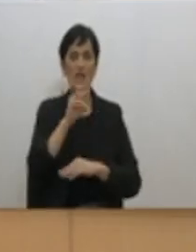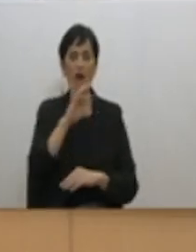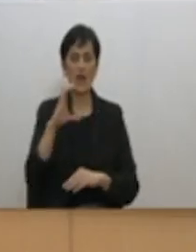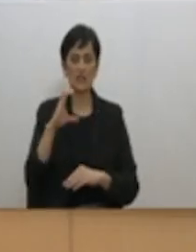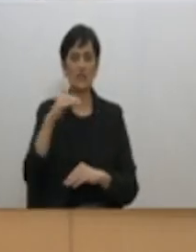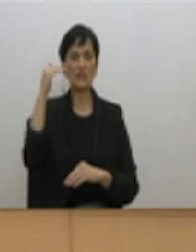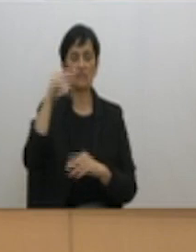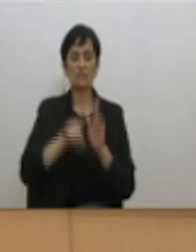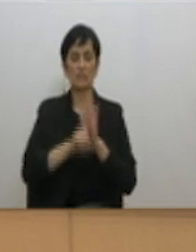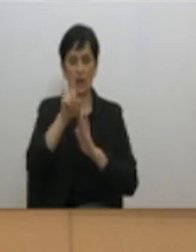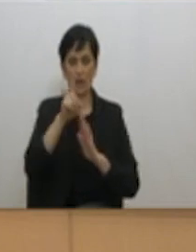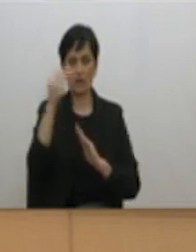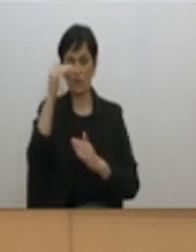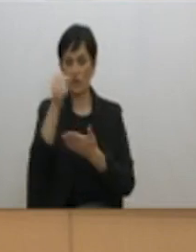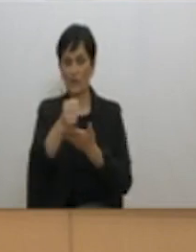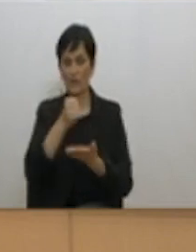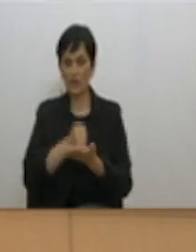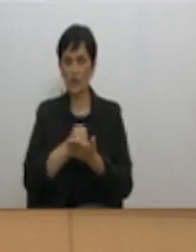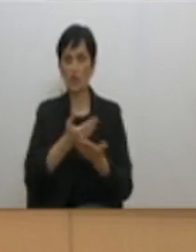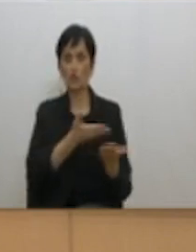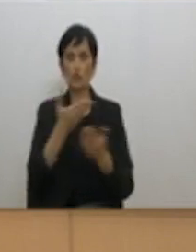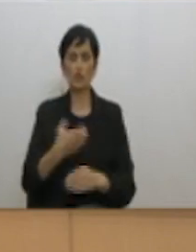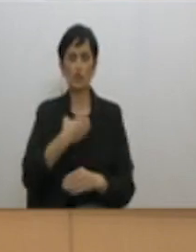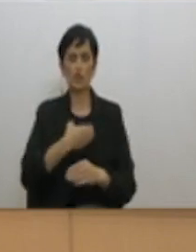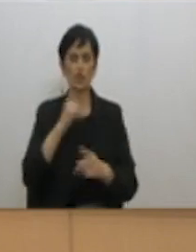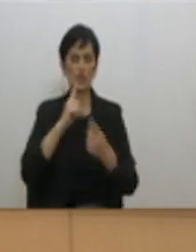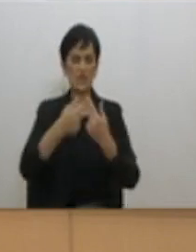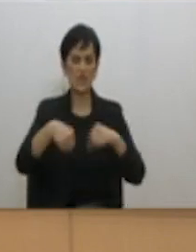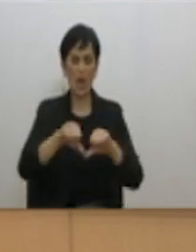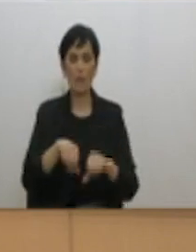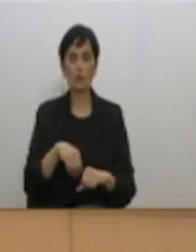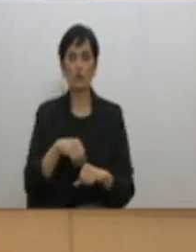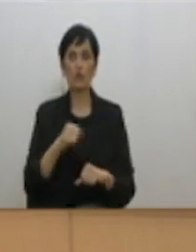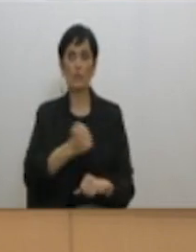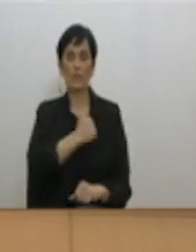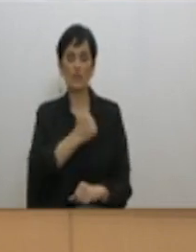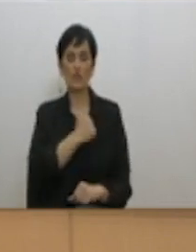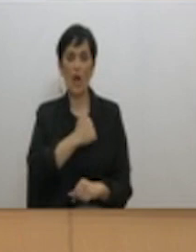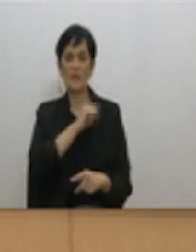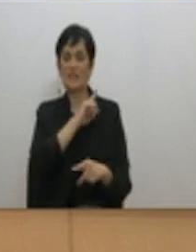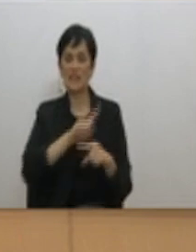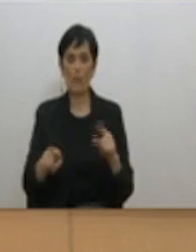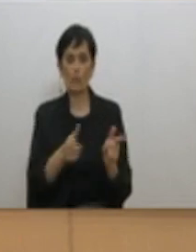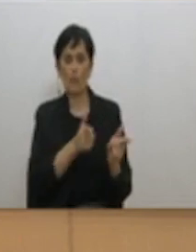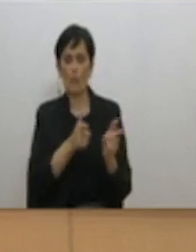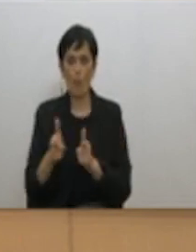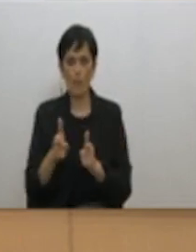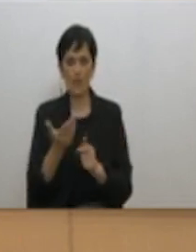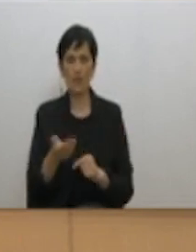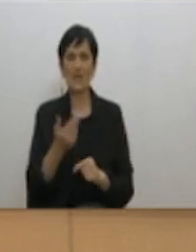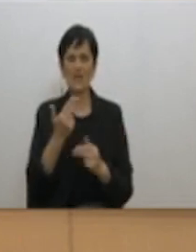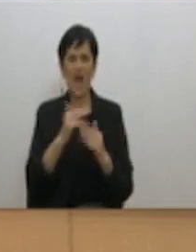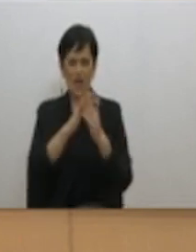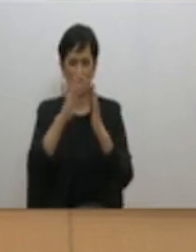სავიზო რეჟიმი, მოვიწვიოთ უშიშროების საბჭო, მოახდინოთ ჯარების სასწრაფო მობილიზაცია.